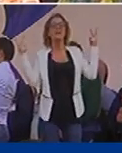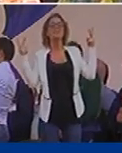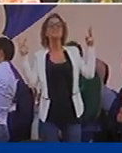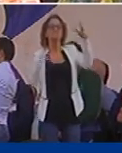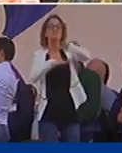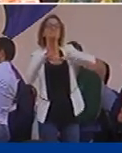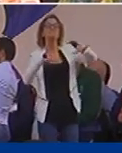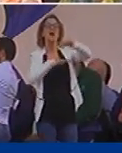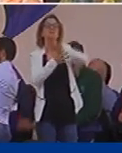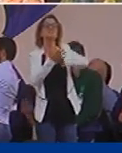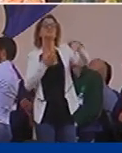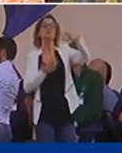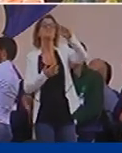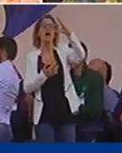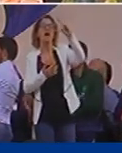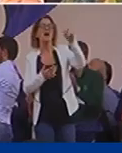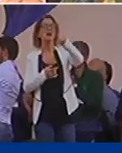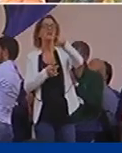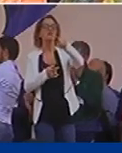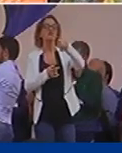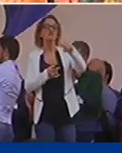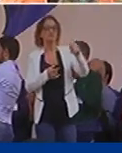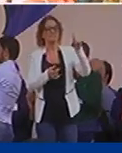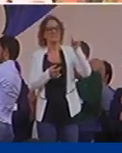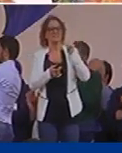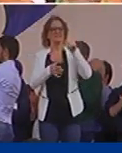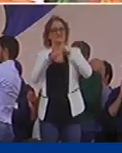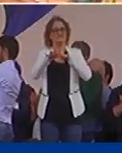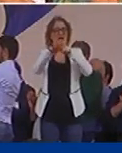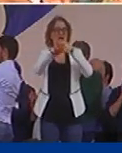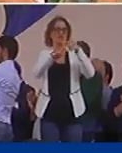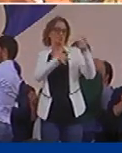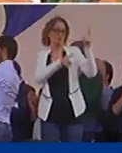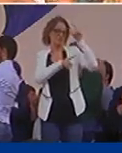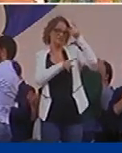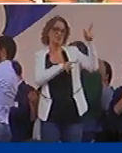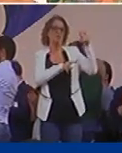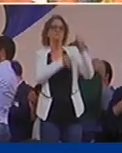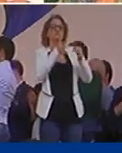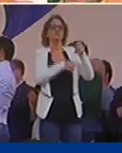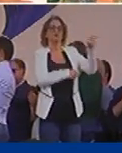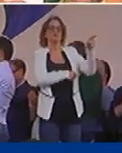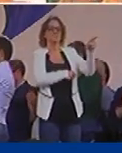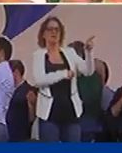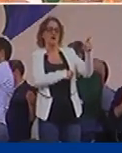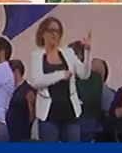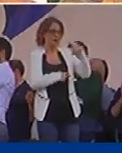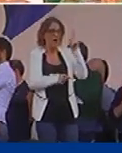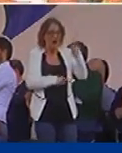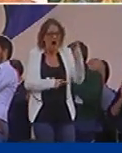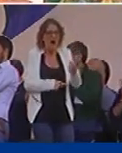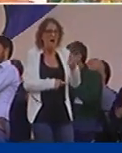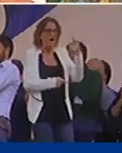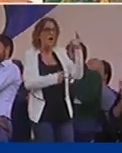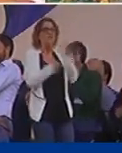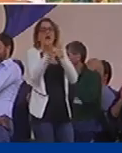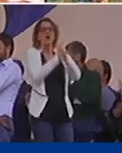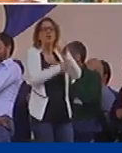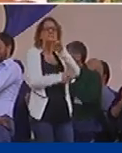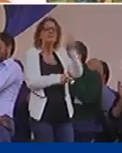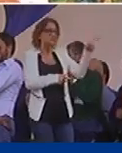Piazza San Marco che uno stato infame ha processato come non processa neanche terroristi islamici.